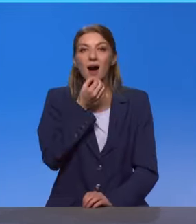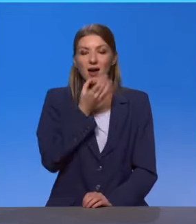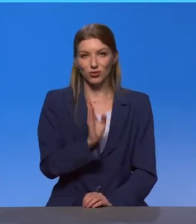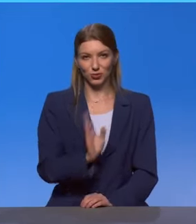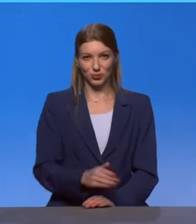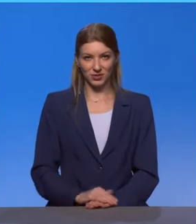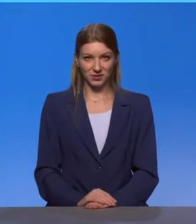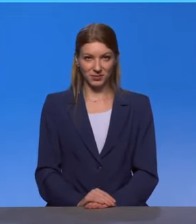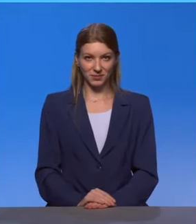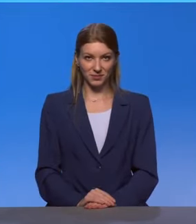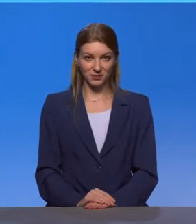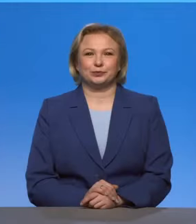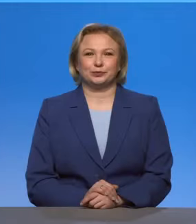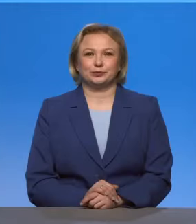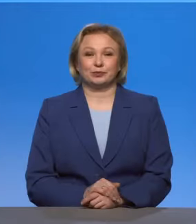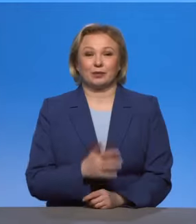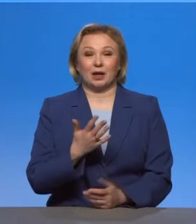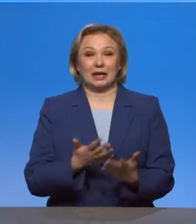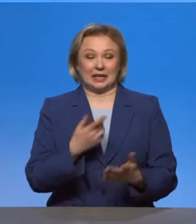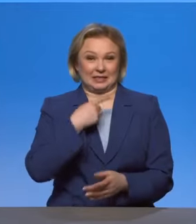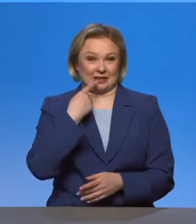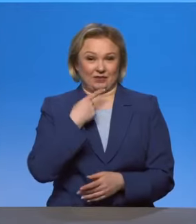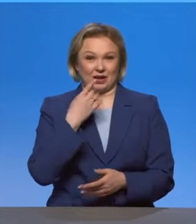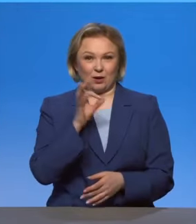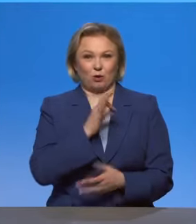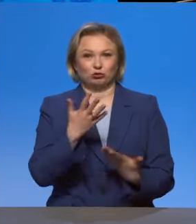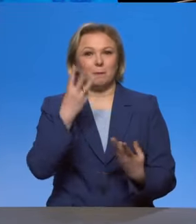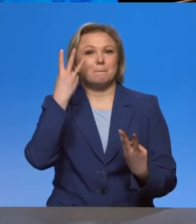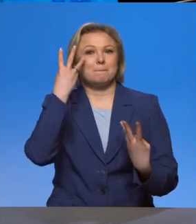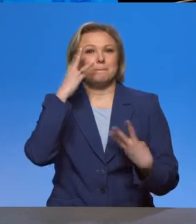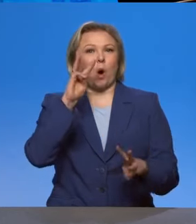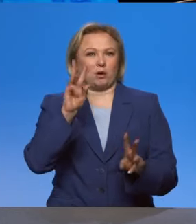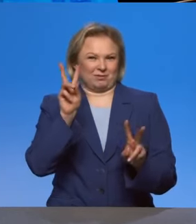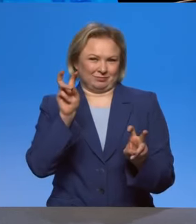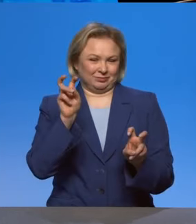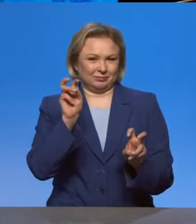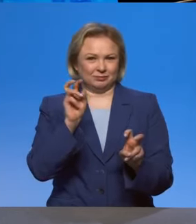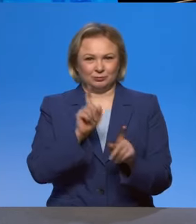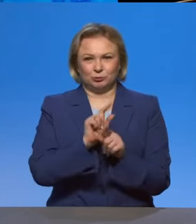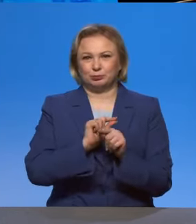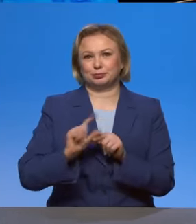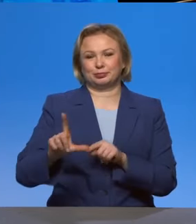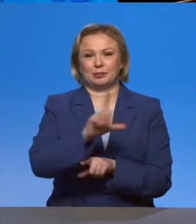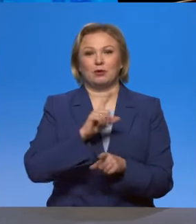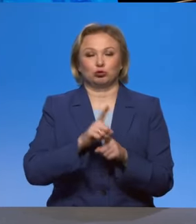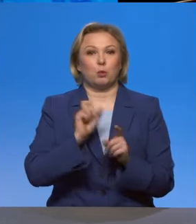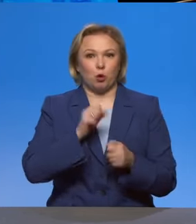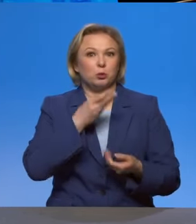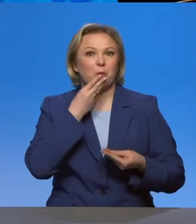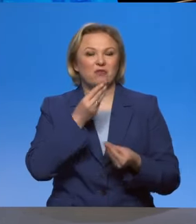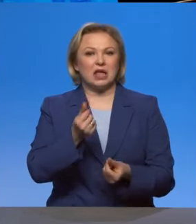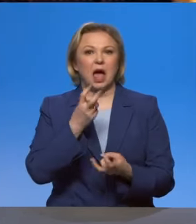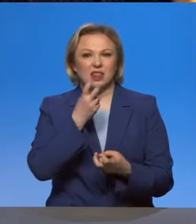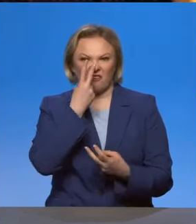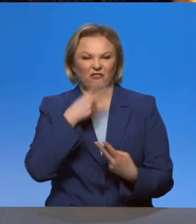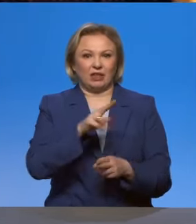говорить о вот этой моде, которая сейчас начинает набирать обороты, может ли это существенно повлиять на облик наших городов? Конечно,